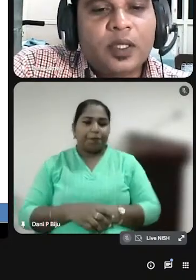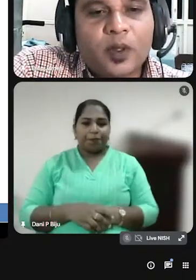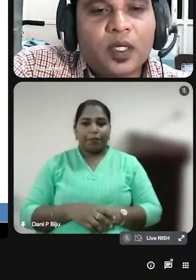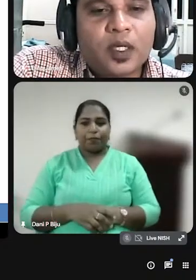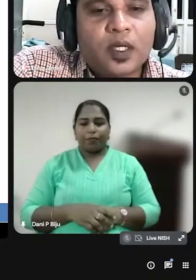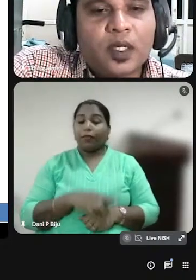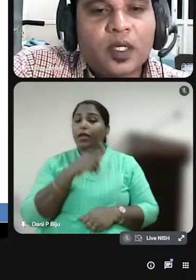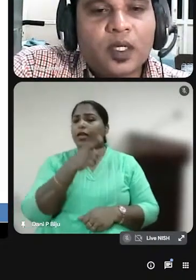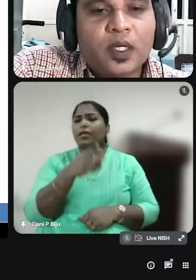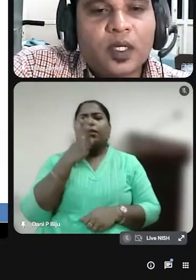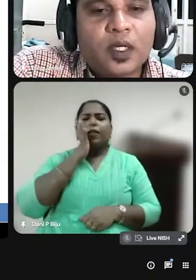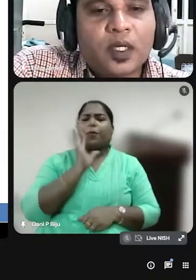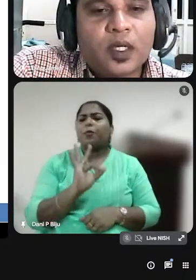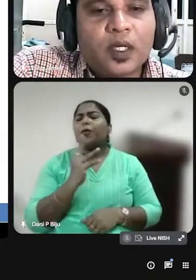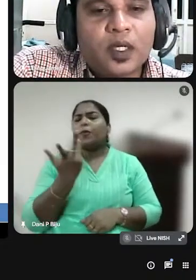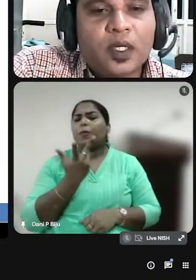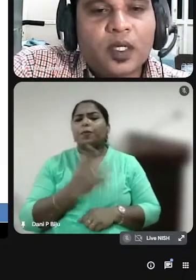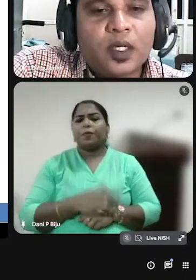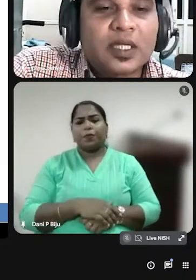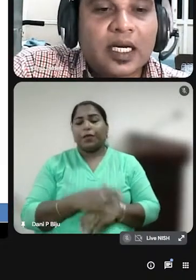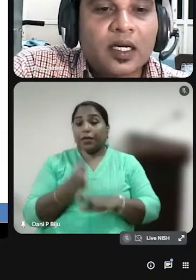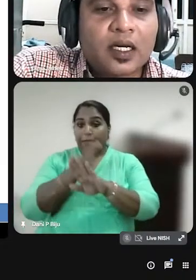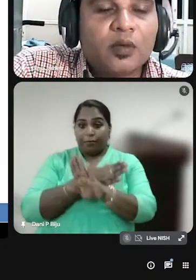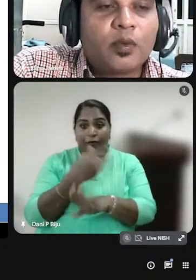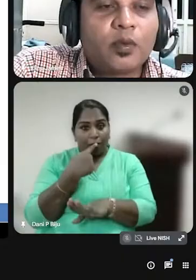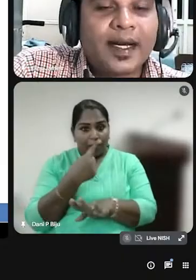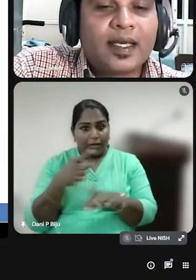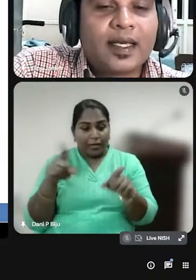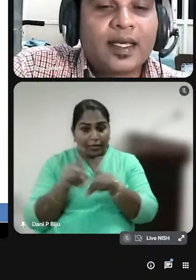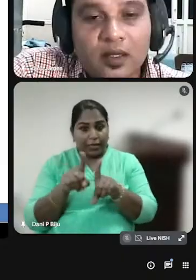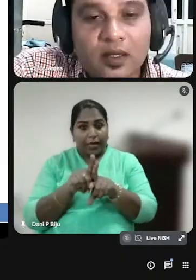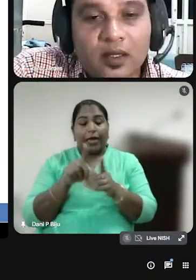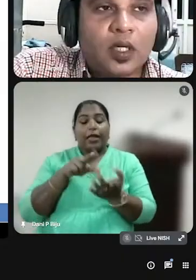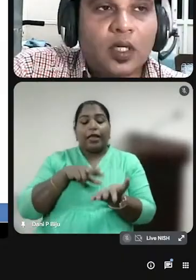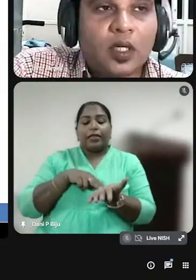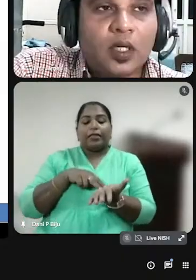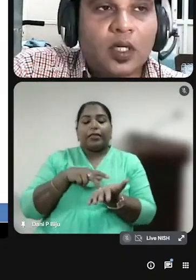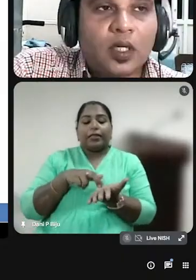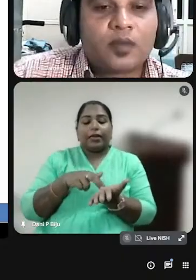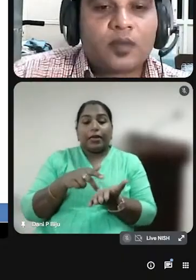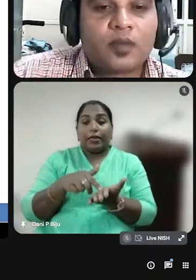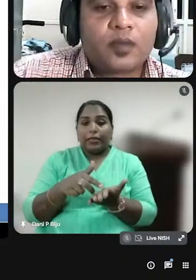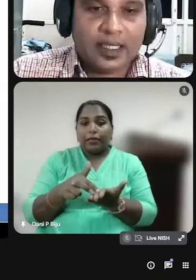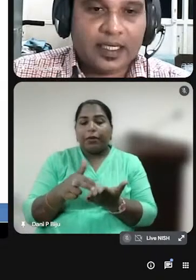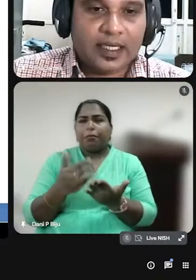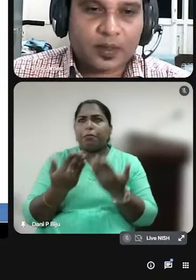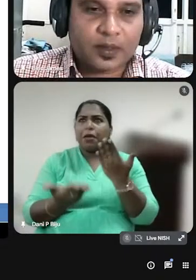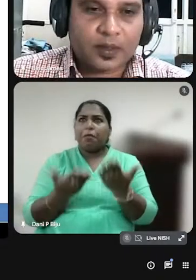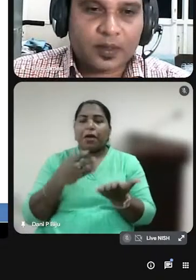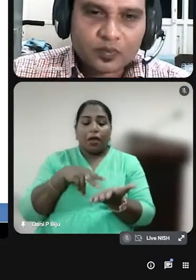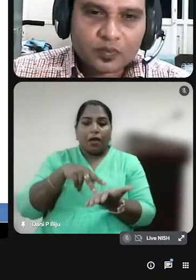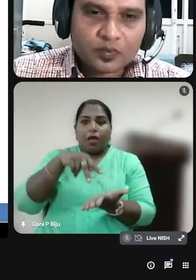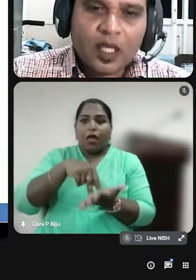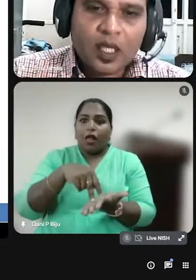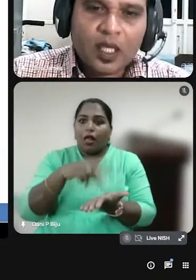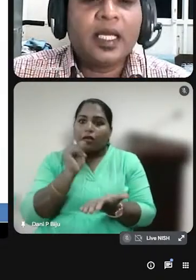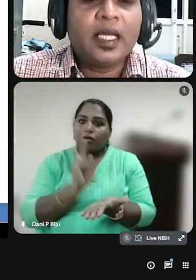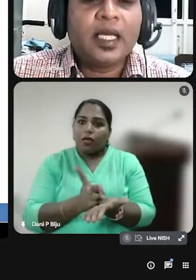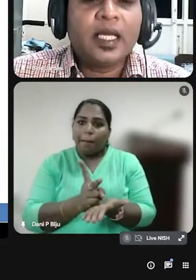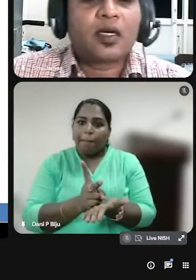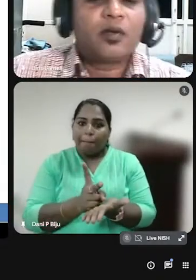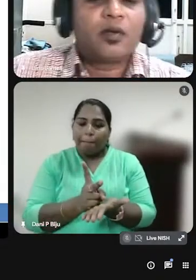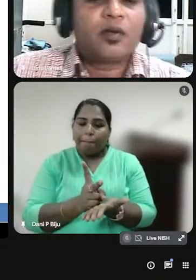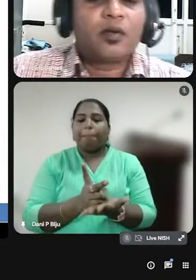ഏറ്റവും ഇമ്പോർട്ടന്റ് ആയിട്ടുള്ള കാര്യം ഞാൻ നേരത്തെ പറഞ്ഞു, നടക്കുമ്പോൾ ഇടയ്ക്ക് നിന്നു പോകുക, ഫ്രീസിങ് ഗേറ്റ്.